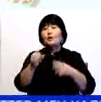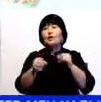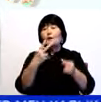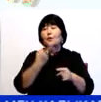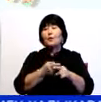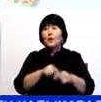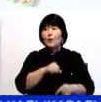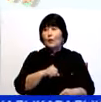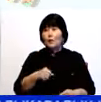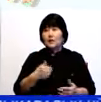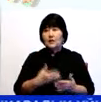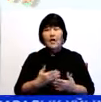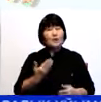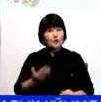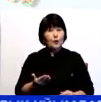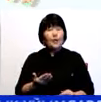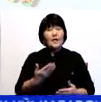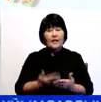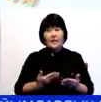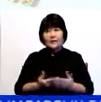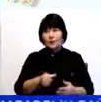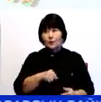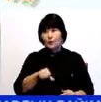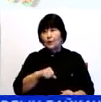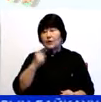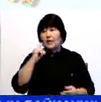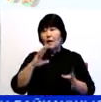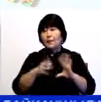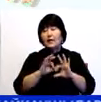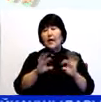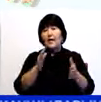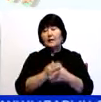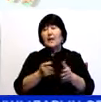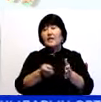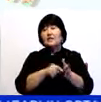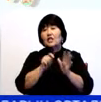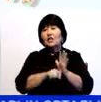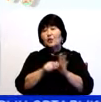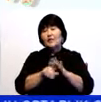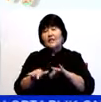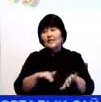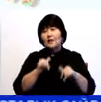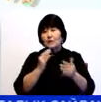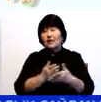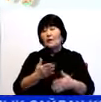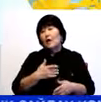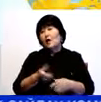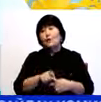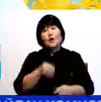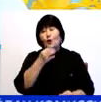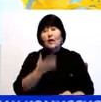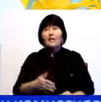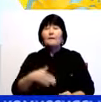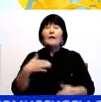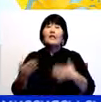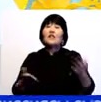өздері жаңағы сол нәрсе туралы өздерінің пікірлерін айтып жатыр, зерттеулерін жасап жатыр. Маған өте ұнады. Жан